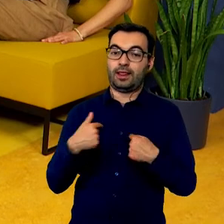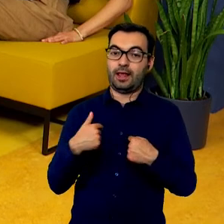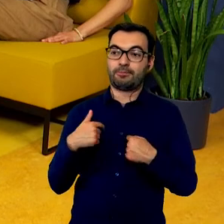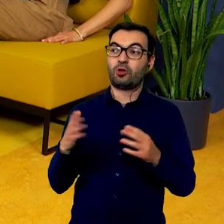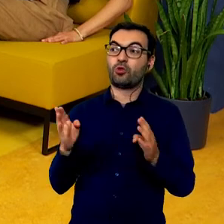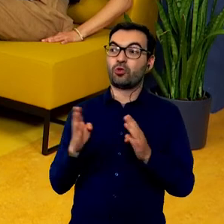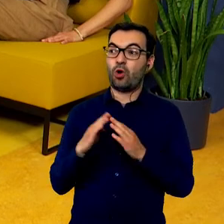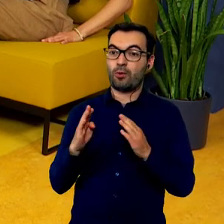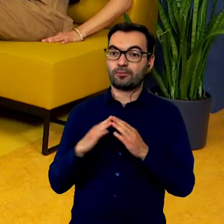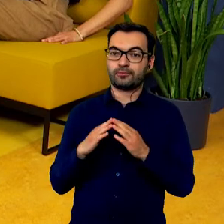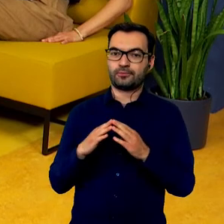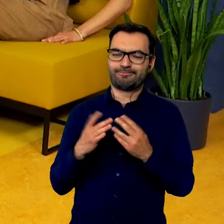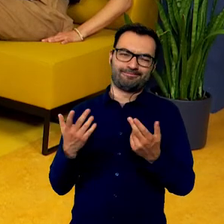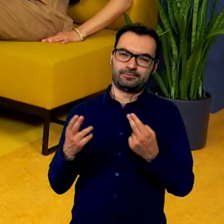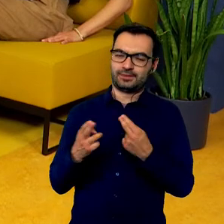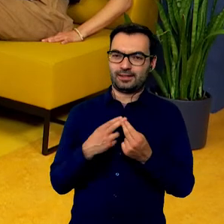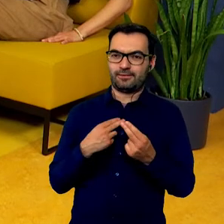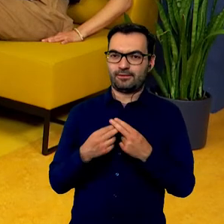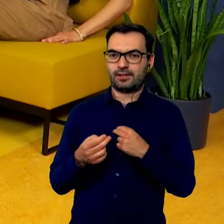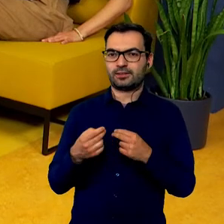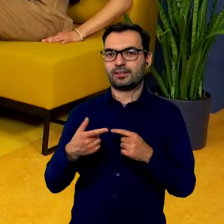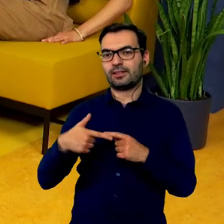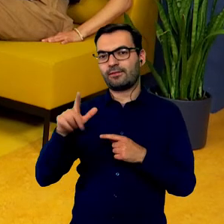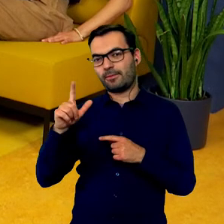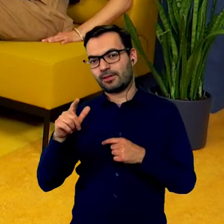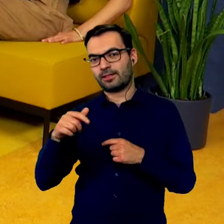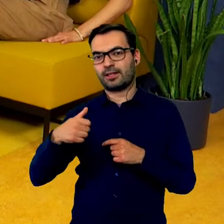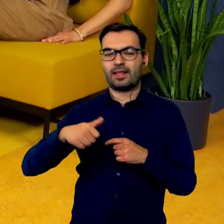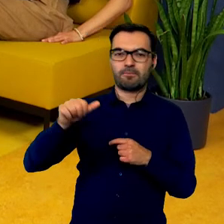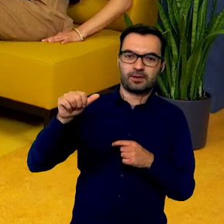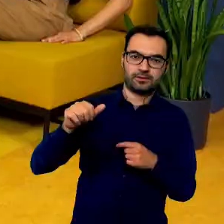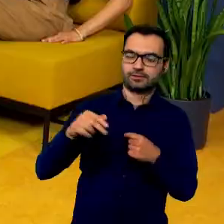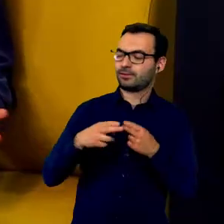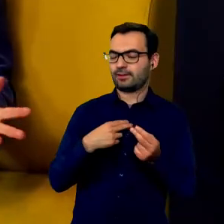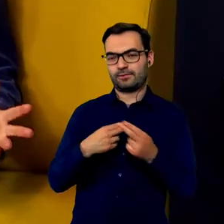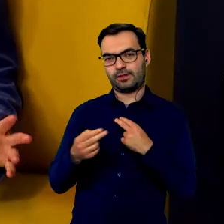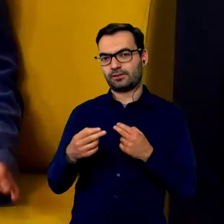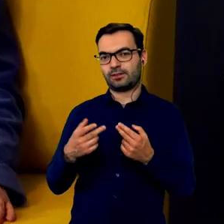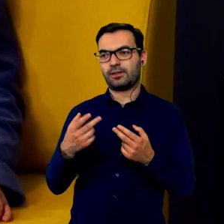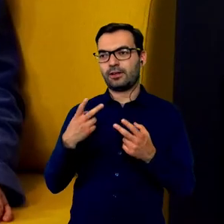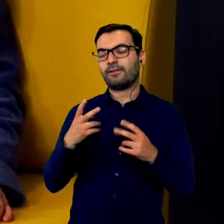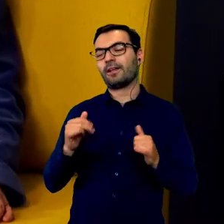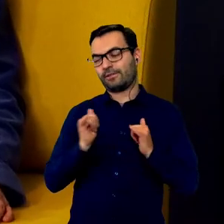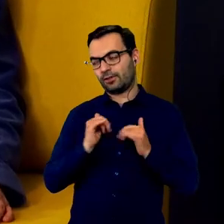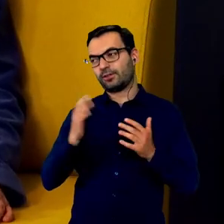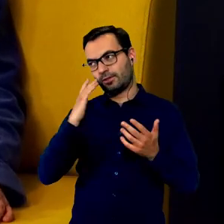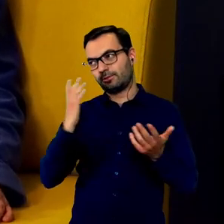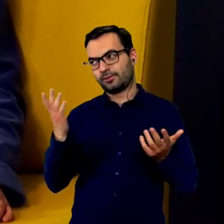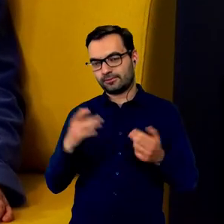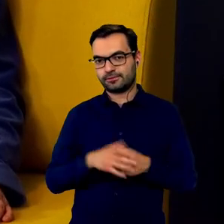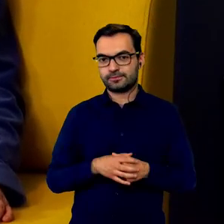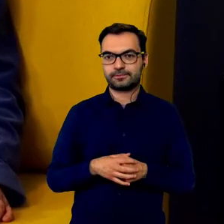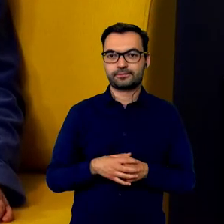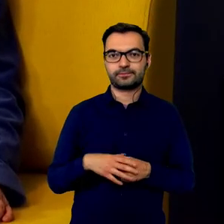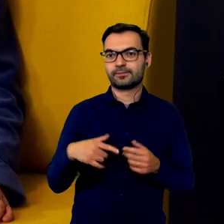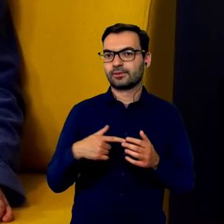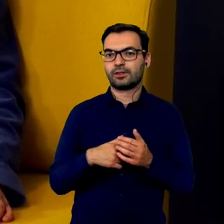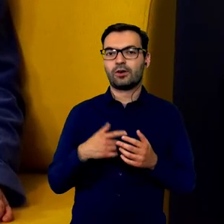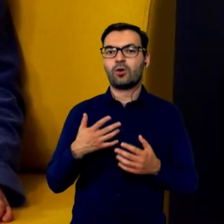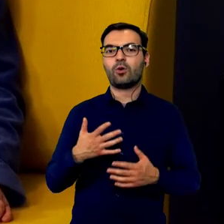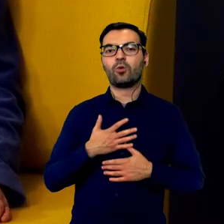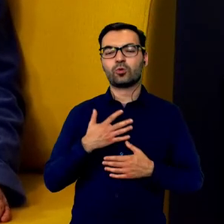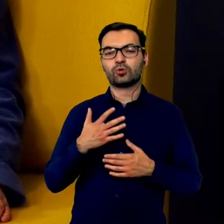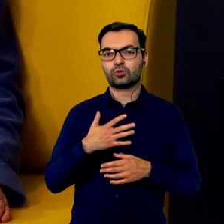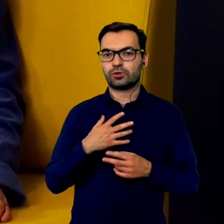dom, nieważne czy ma dwa piętra, jedno, jak wygląda, no żeby było wygodnie, jasne, ale to są